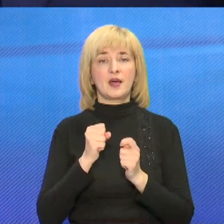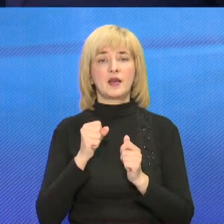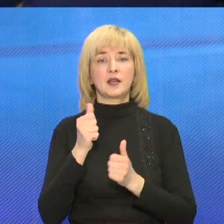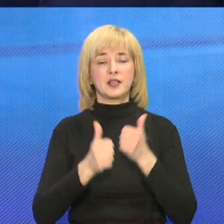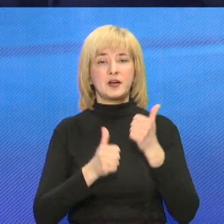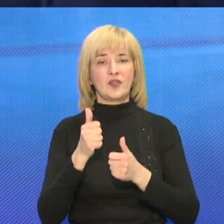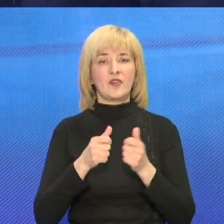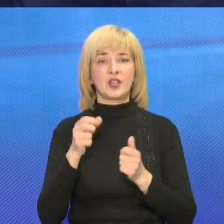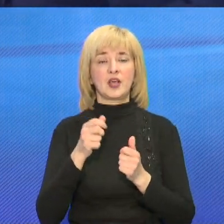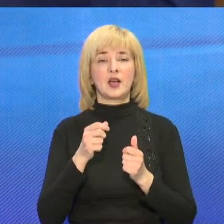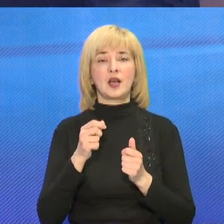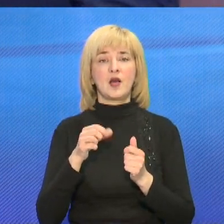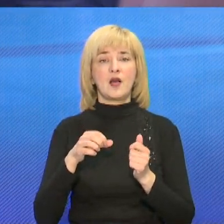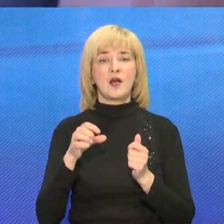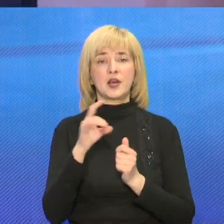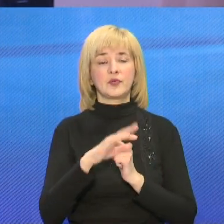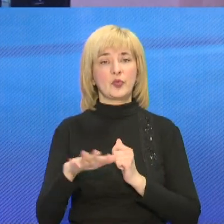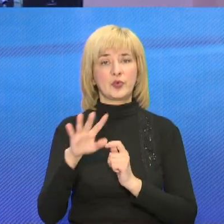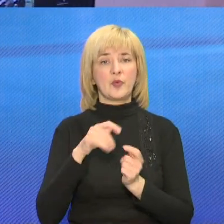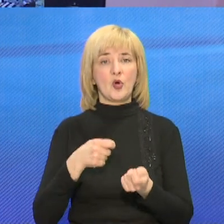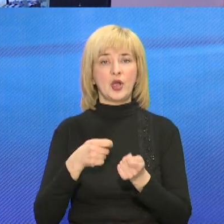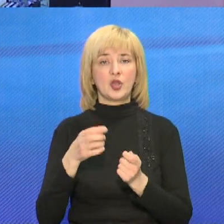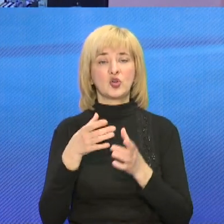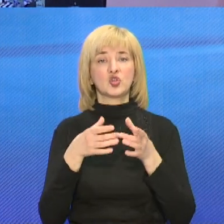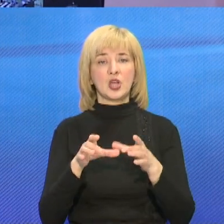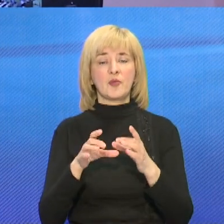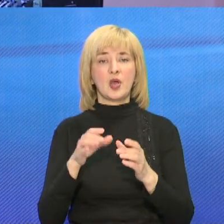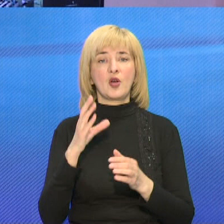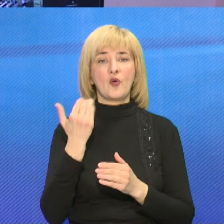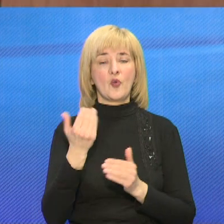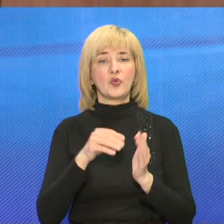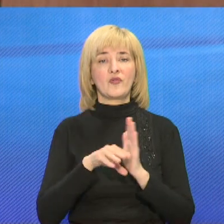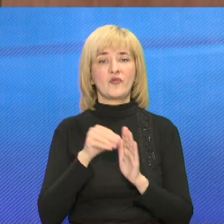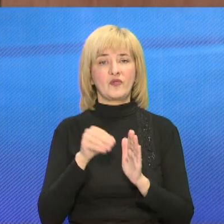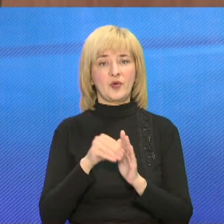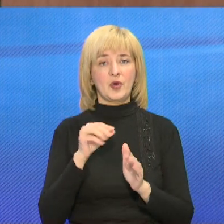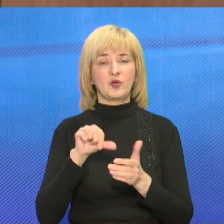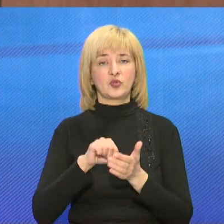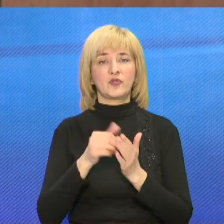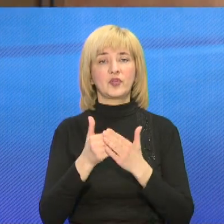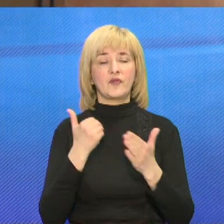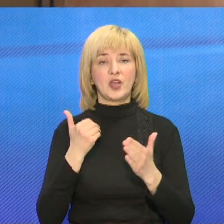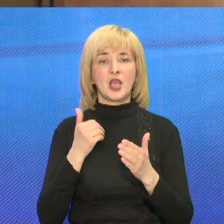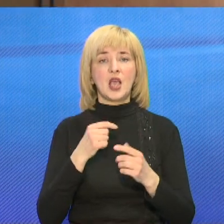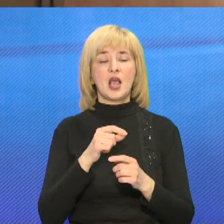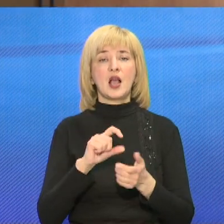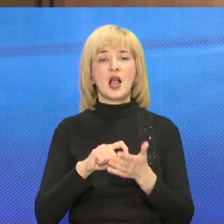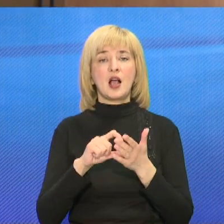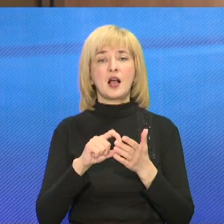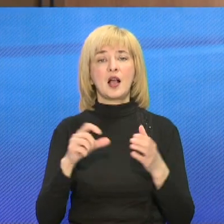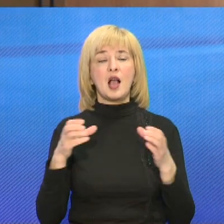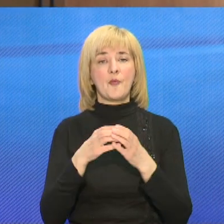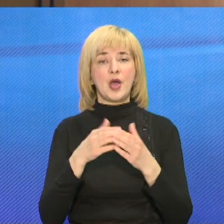падрыхтоўкі да гульняў серыі плей-оф ён прыняў удзел у рэферэндуме датэрмінова. Команда подходит к плей-оффу. Это